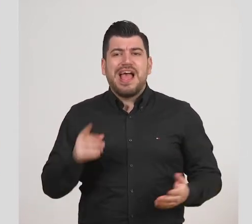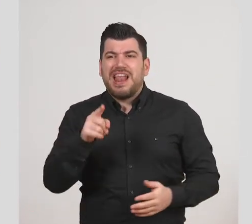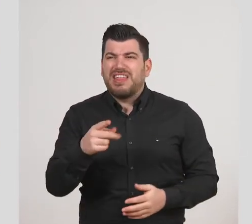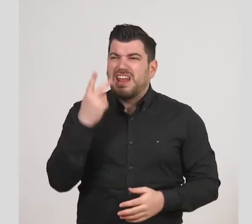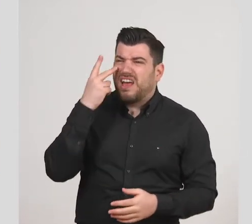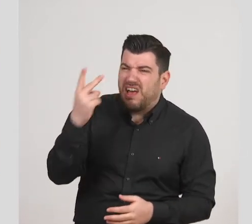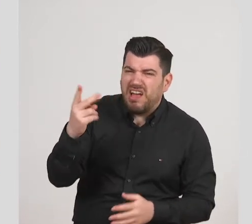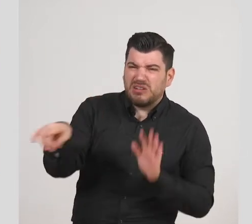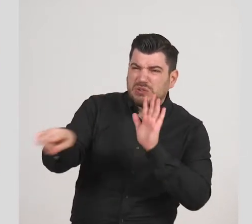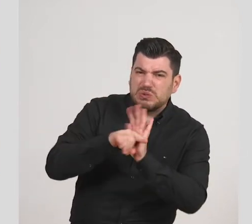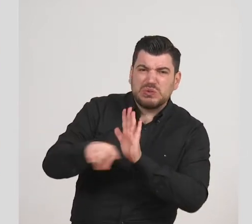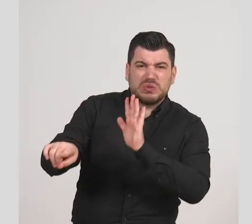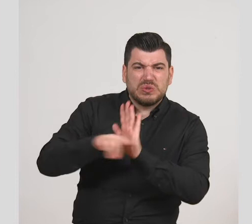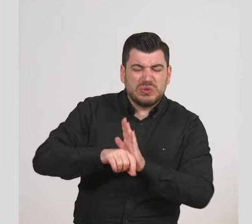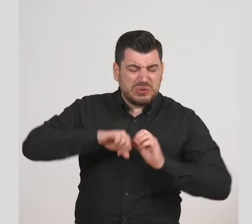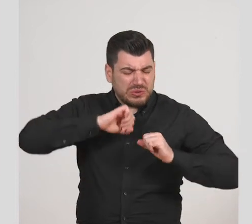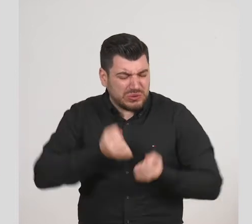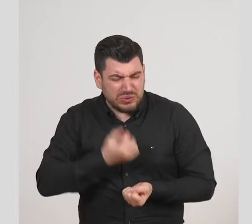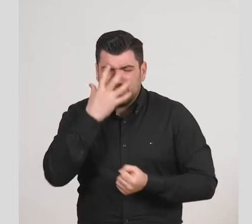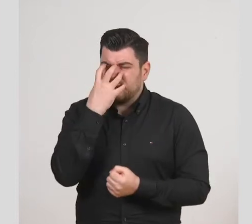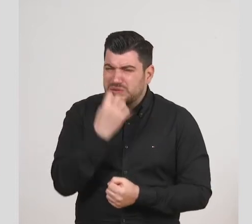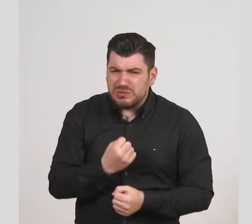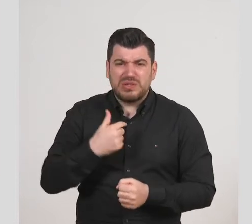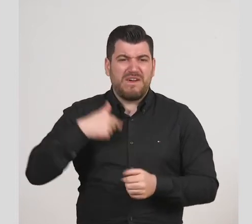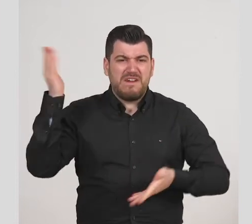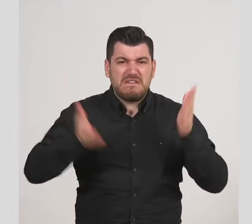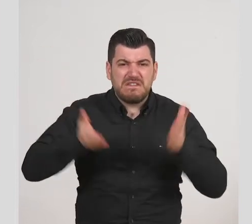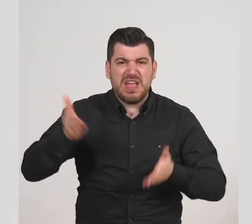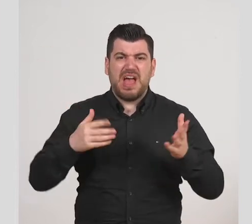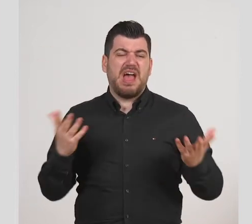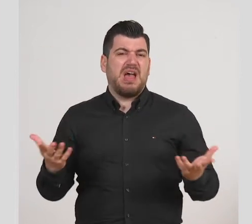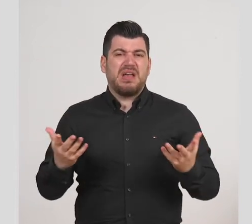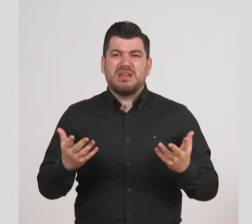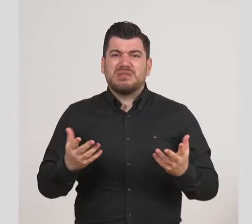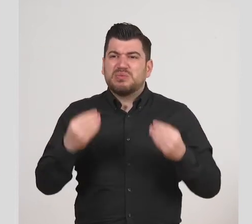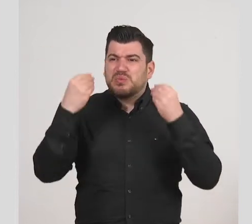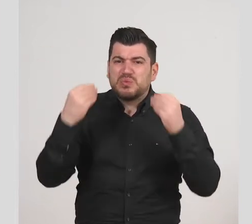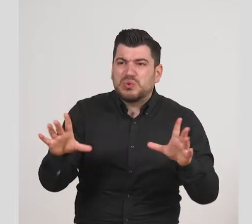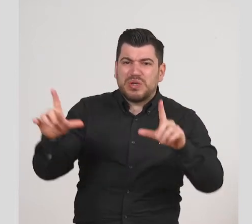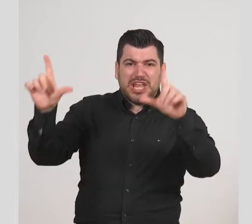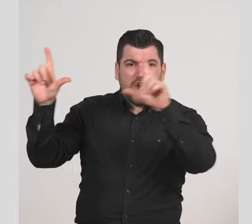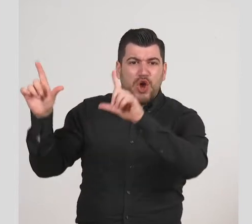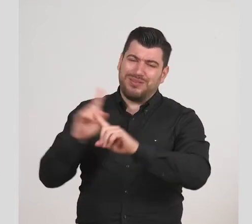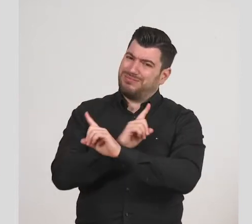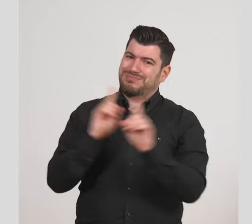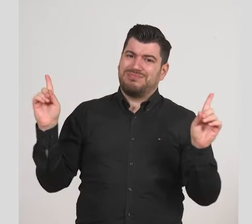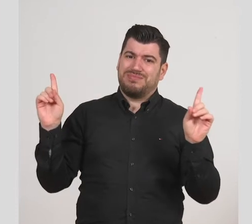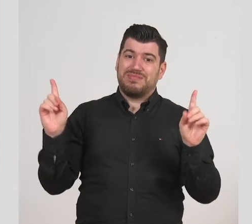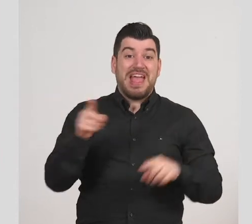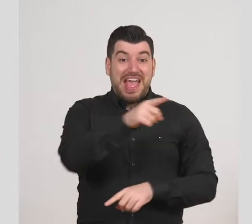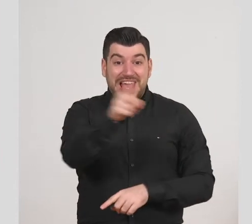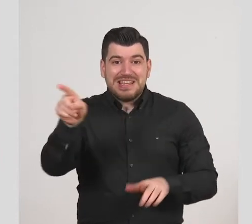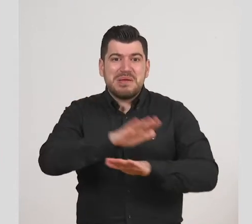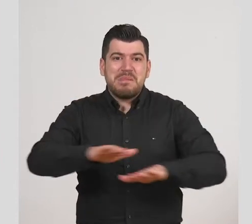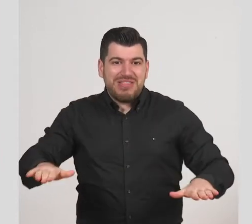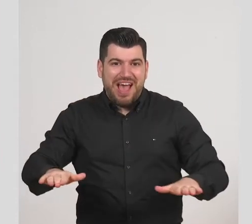βλέπω πράγματα που με στεναχωρούν, σκηνές βίας, άσχημες καταστάσεις. Γιατί εσείς τώρα στην ηλικία που είστε